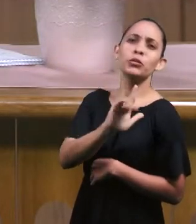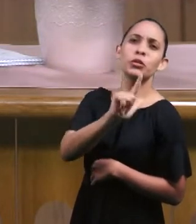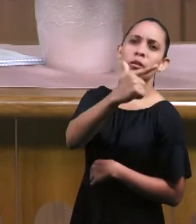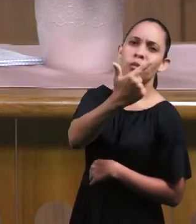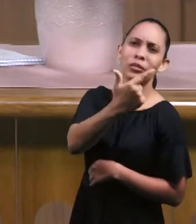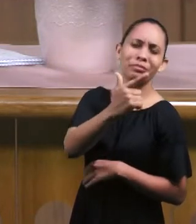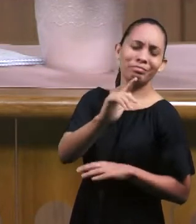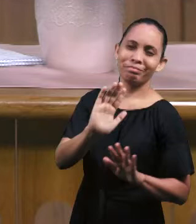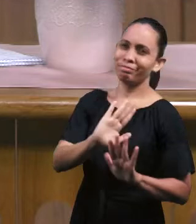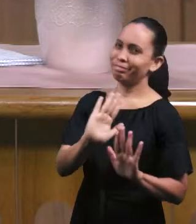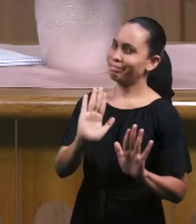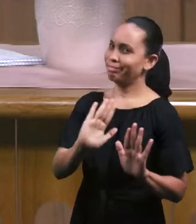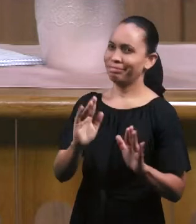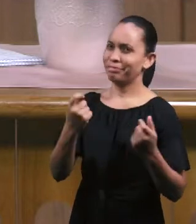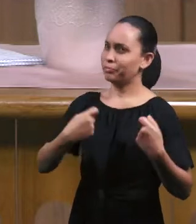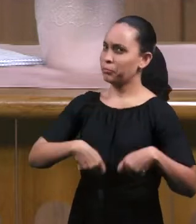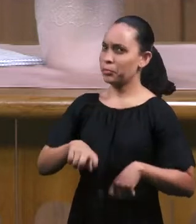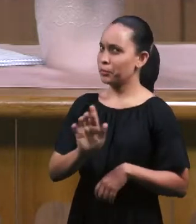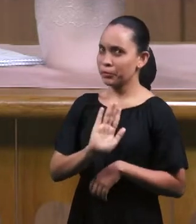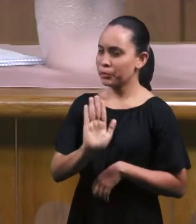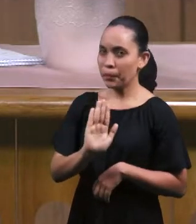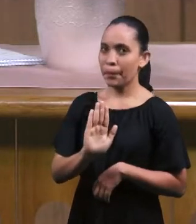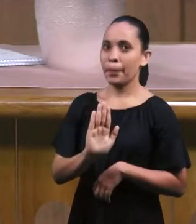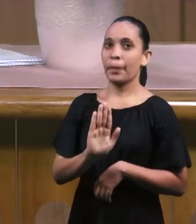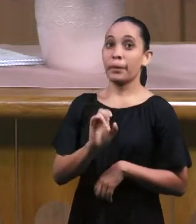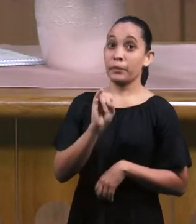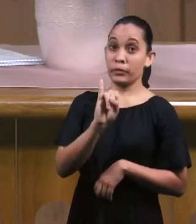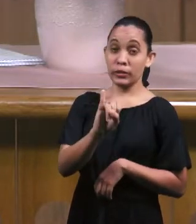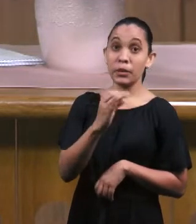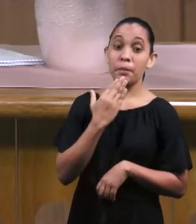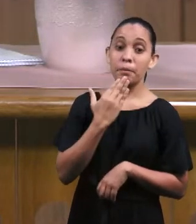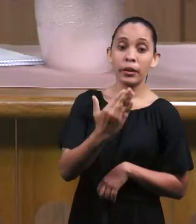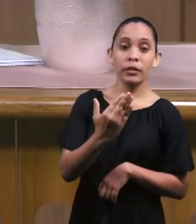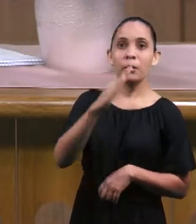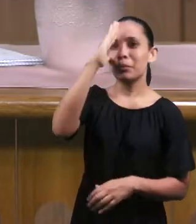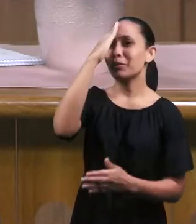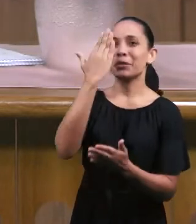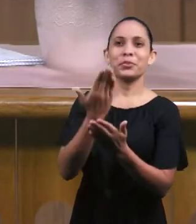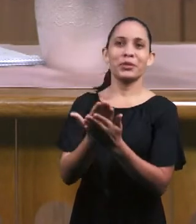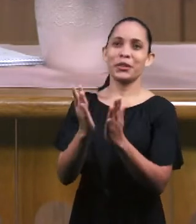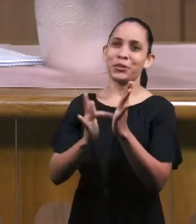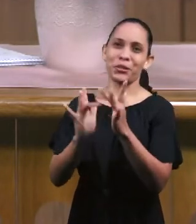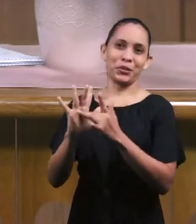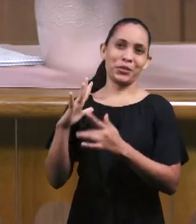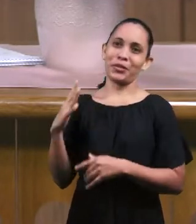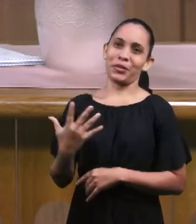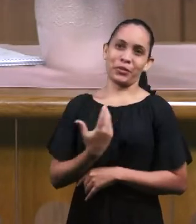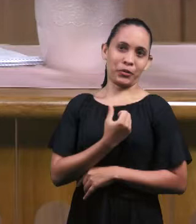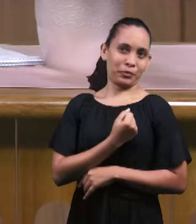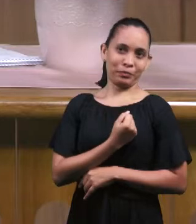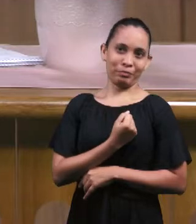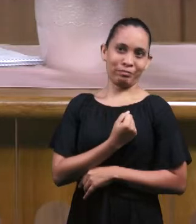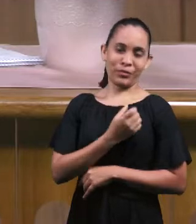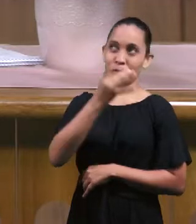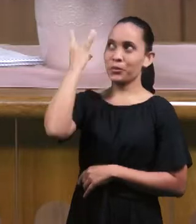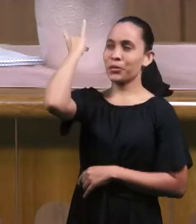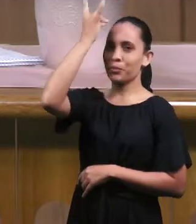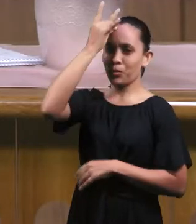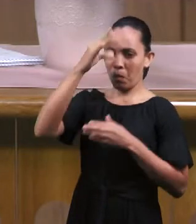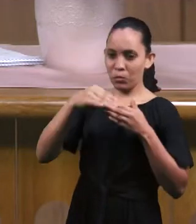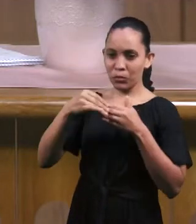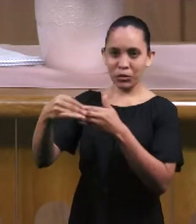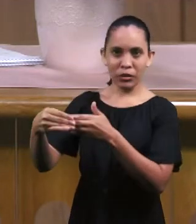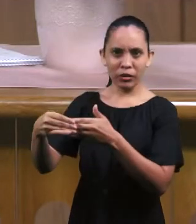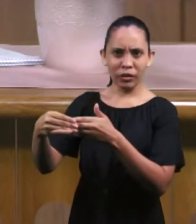n'existe pas. Quand vous faites cela, c'est parce que vous ne croyez pas dans le Sauveur. Ce n'est pas le Saint-Esprit qui te dirige, c'est quelqu'un qui vous